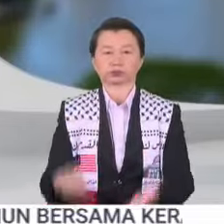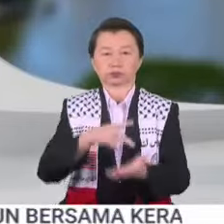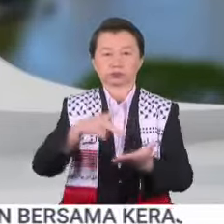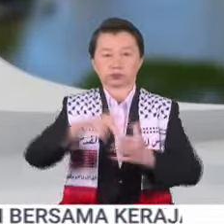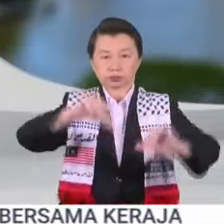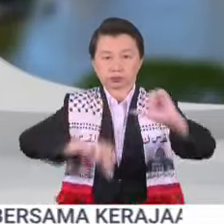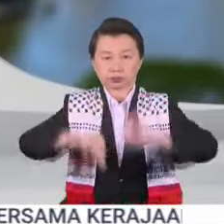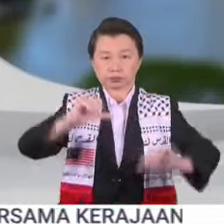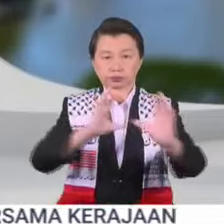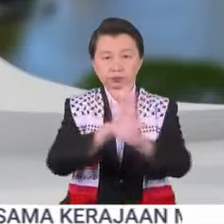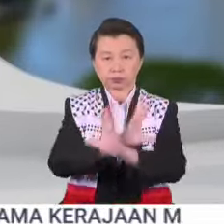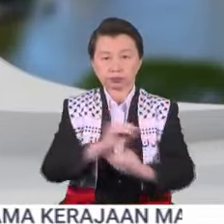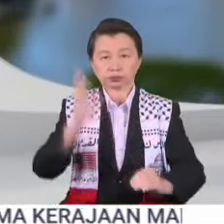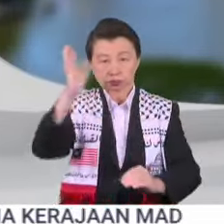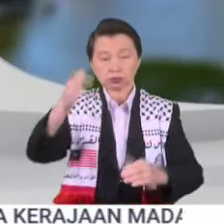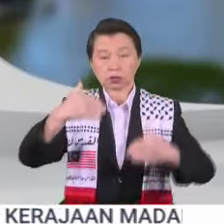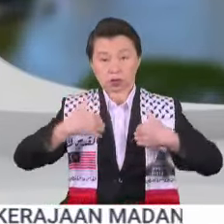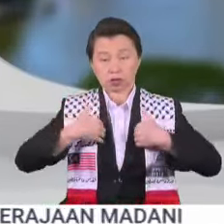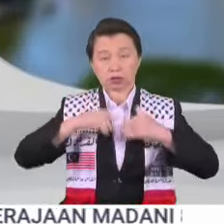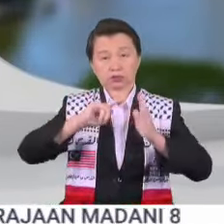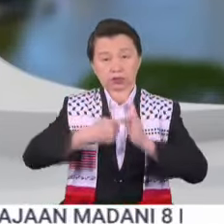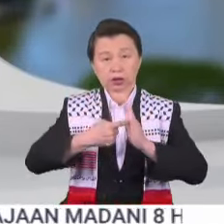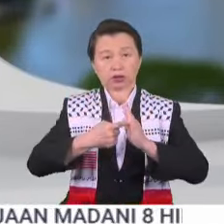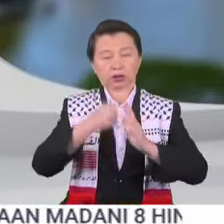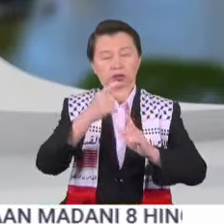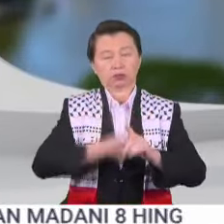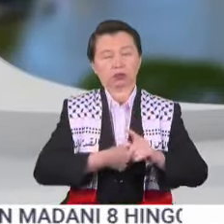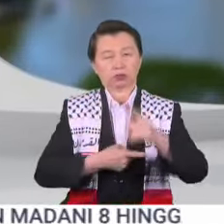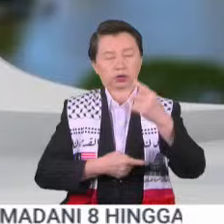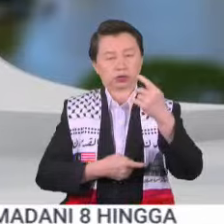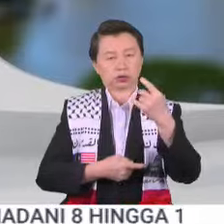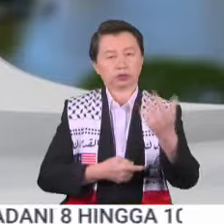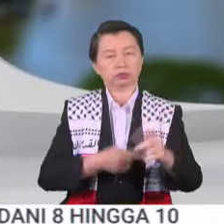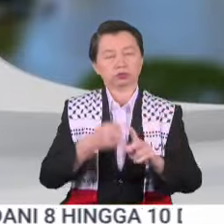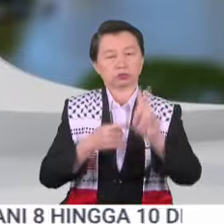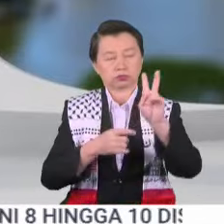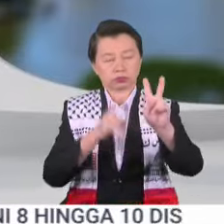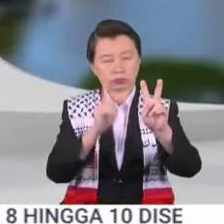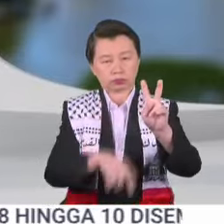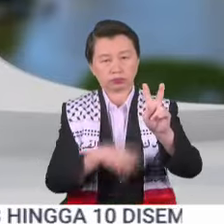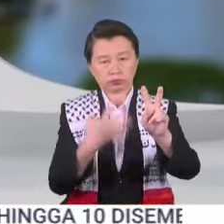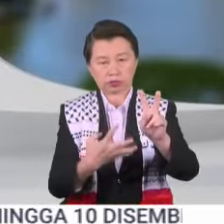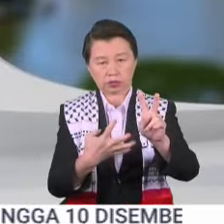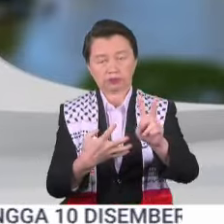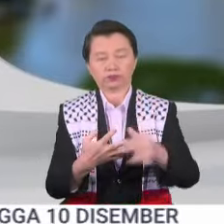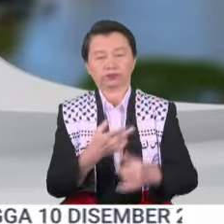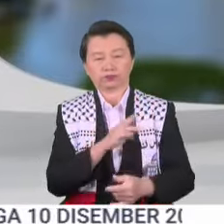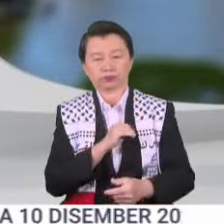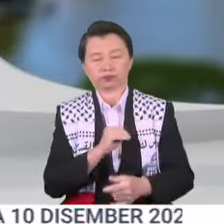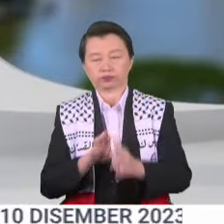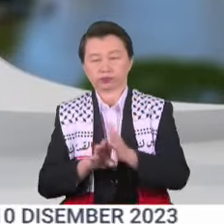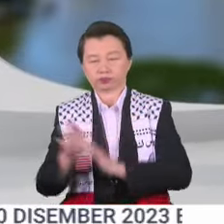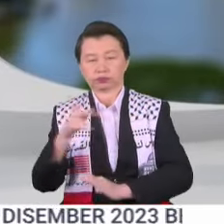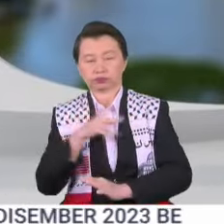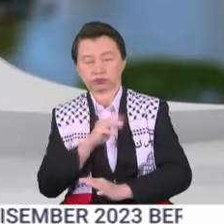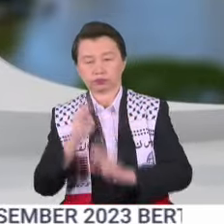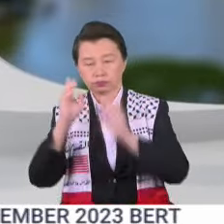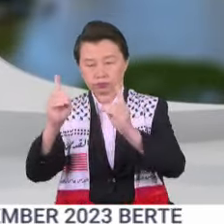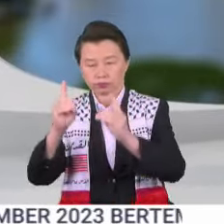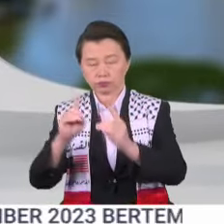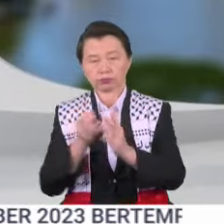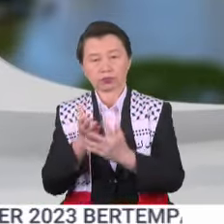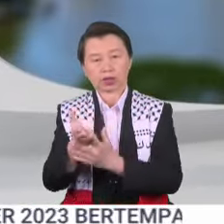Pusat Sains Sarawak dijangka akan beroperasi pada suku kedua tahun 2026. Kementerian Pendidikan, Inovasi dan Pembangunan Bakat